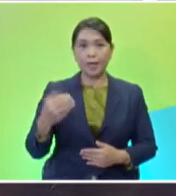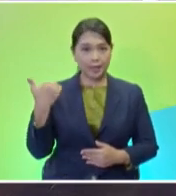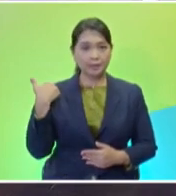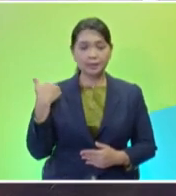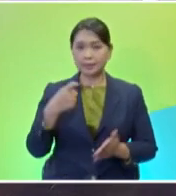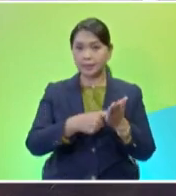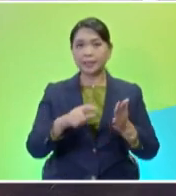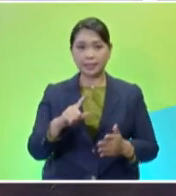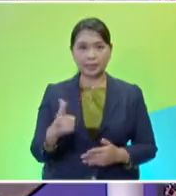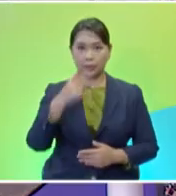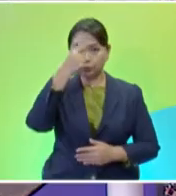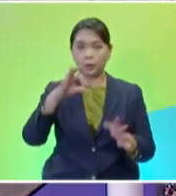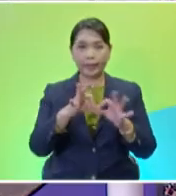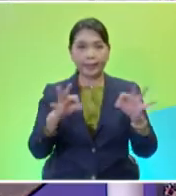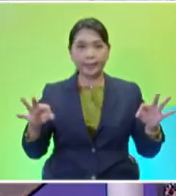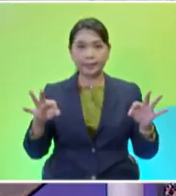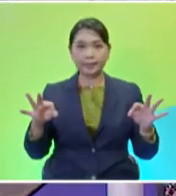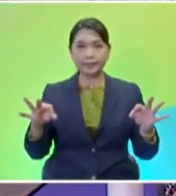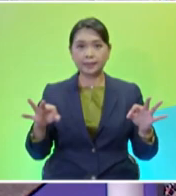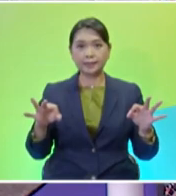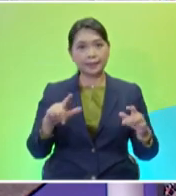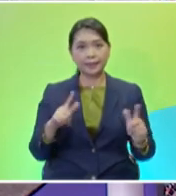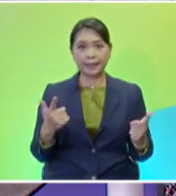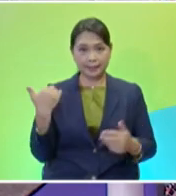untuk ayat-ayat yang seterusnya